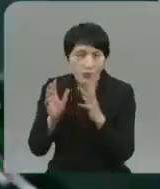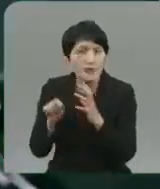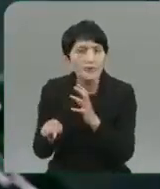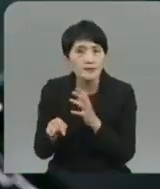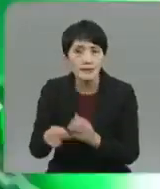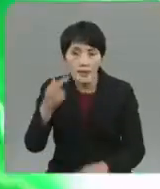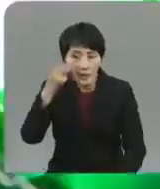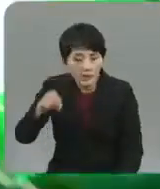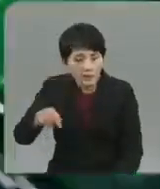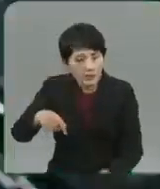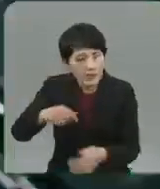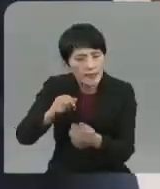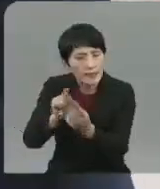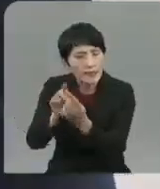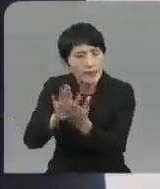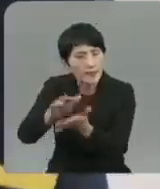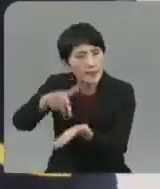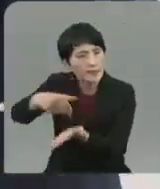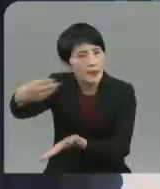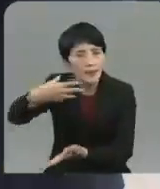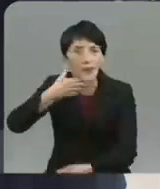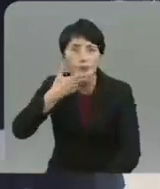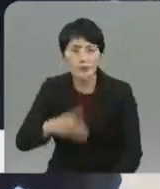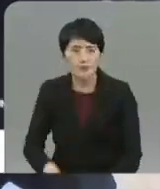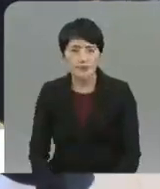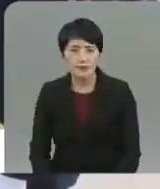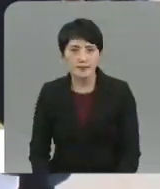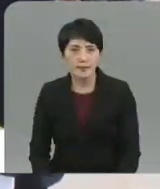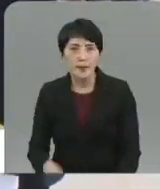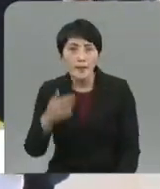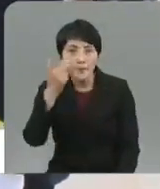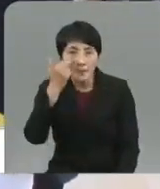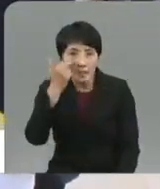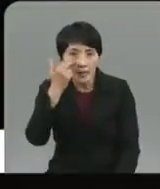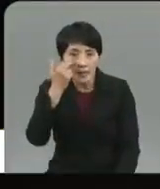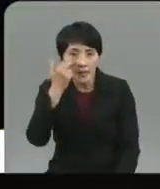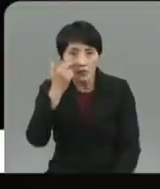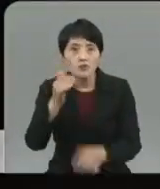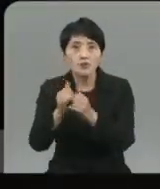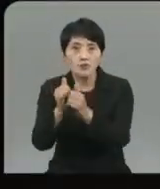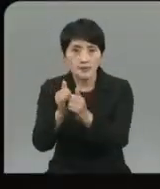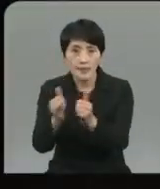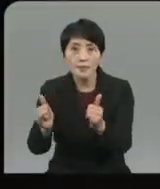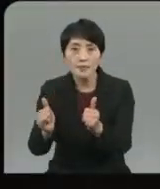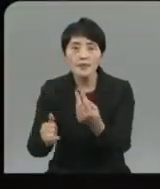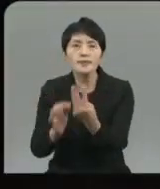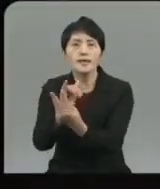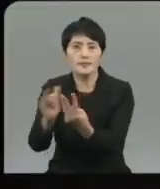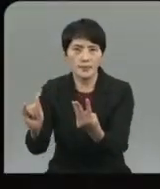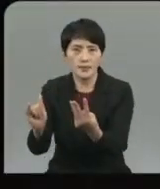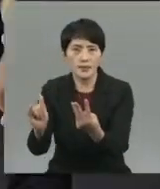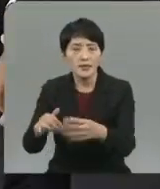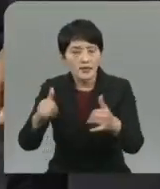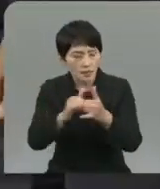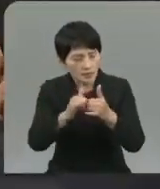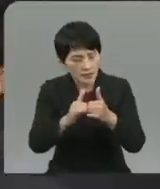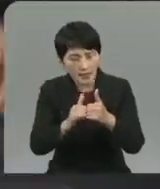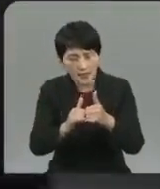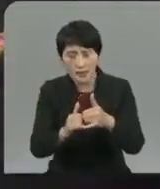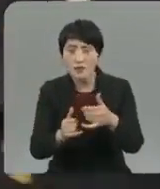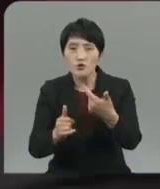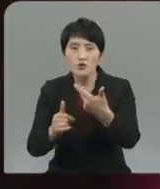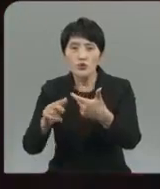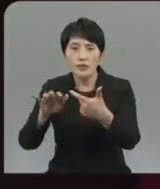アメリカが主導する月や火星などの宇宙探査や宇宙利用に関する基本原則を定めた